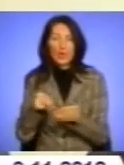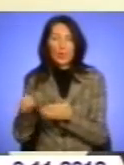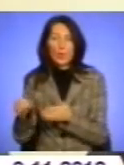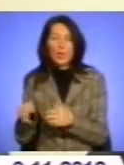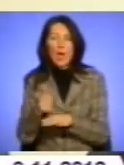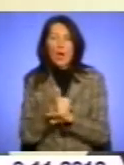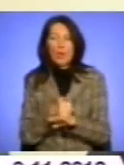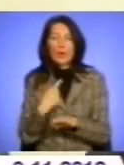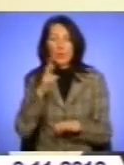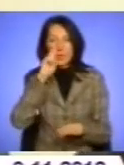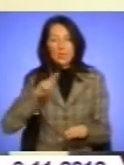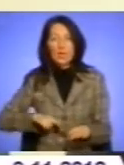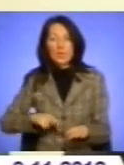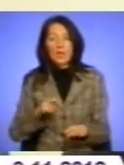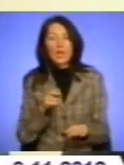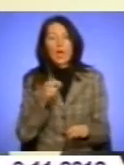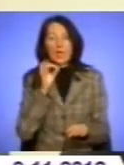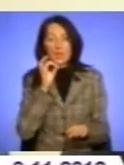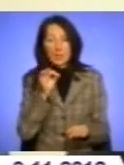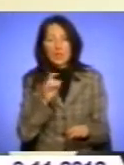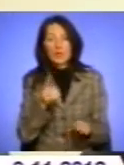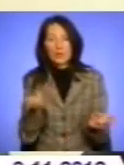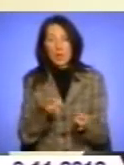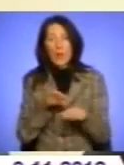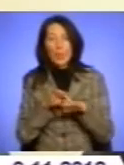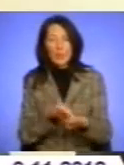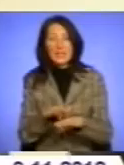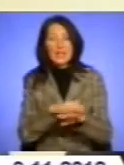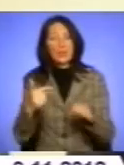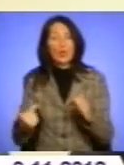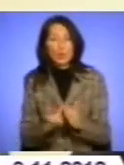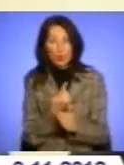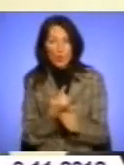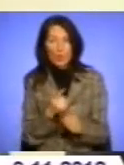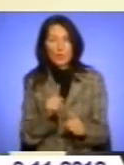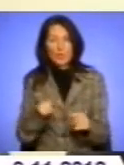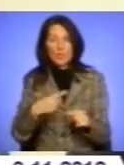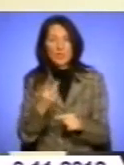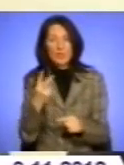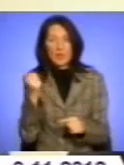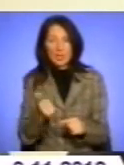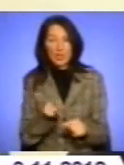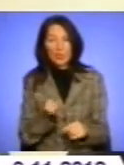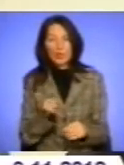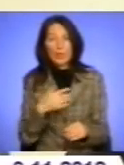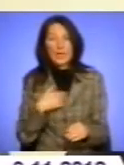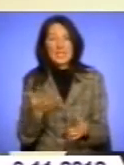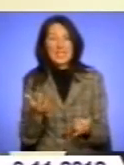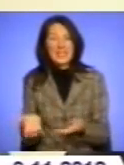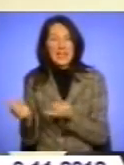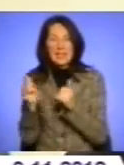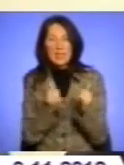Голова адміністрації Валентина Шовпняв прийняв рішення, що треба провести ярмарку знову ж таки через 2 тижні, тому що ми ще